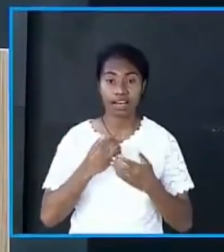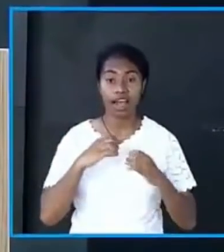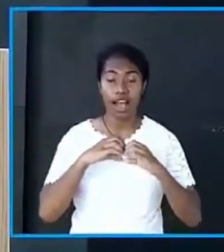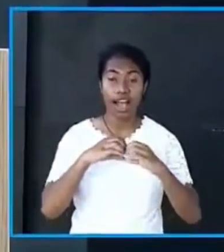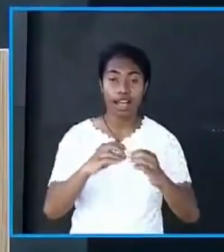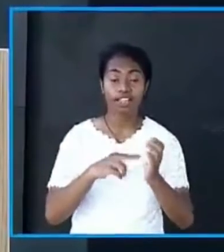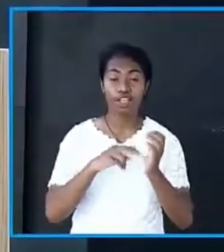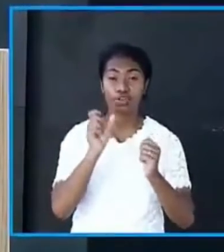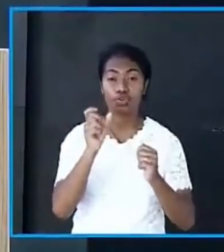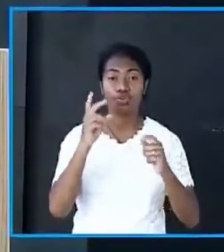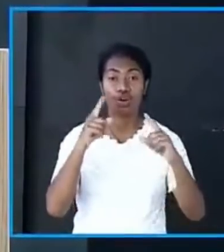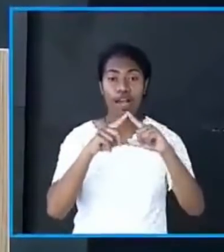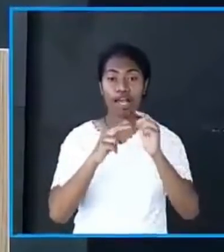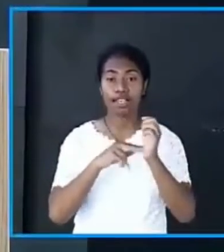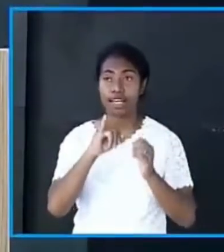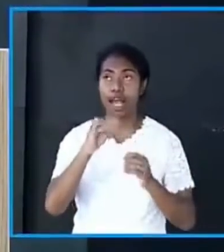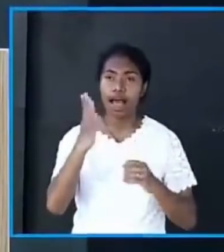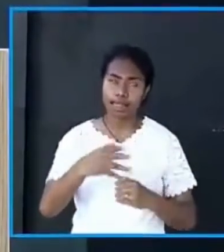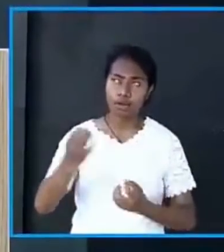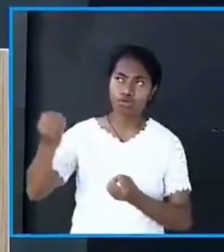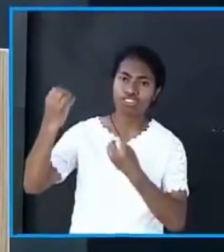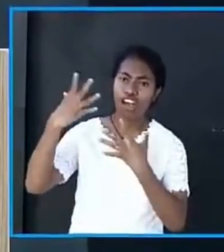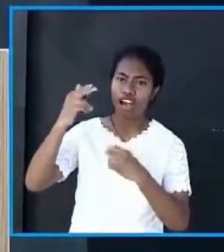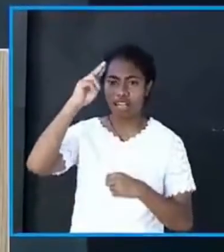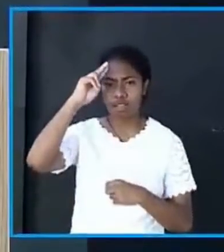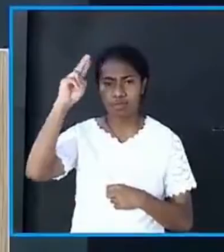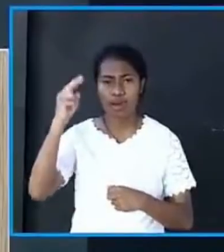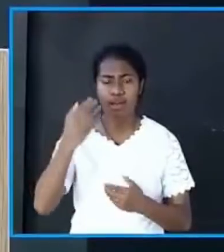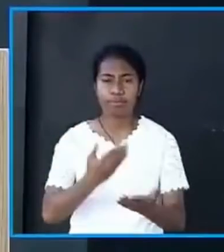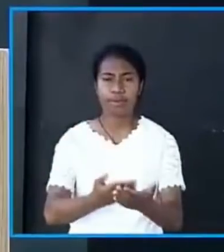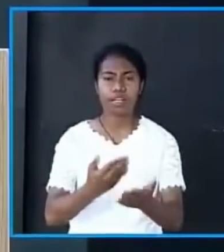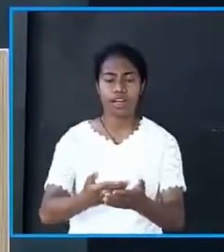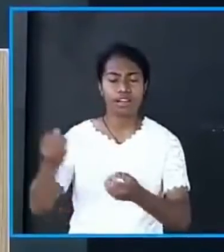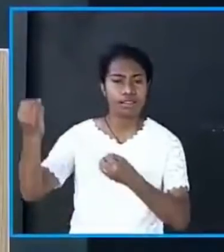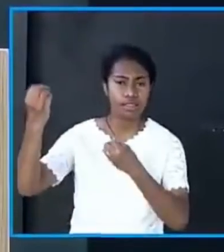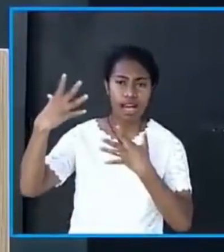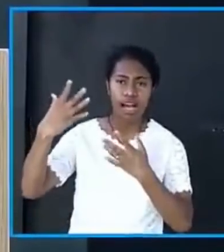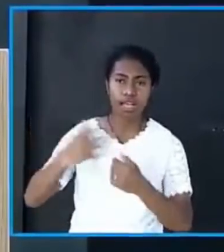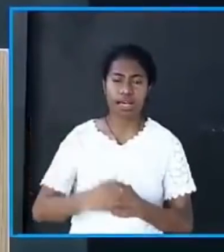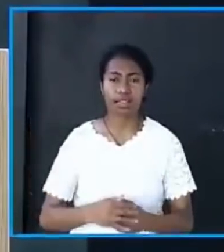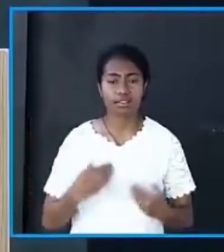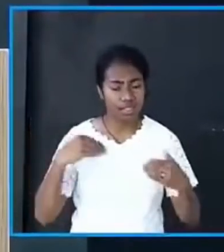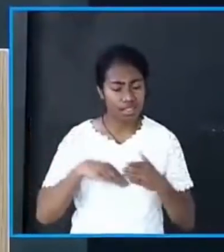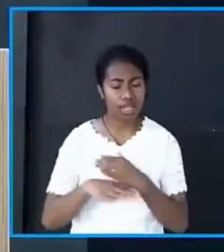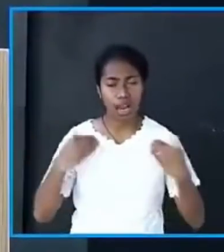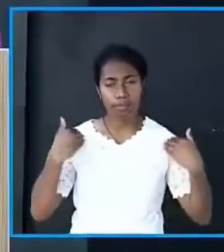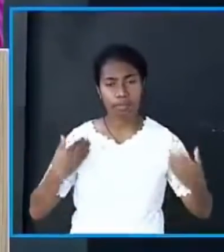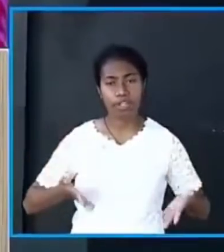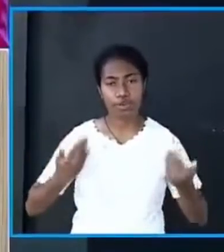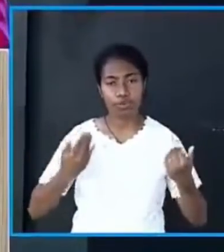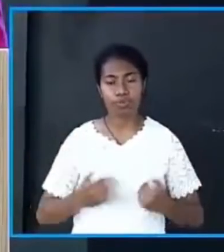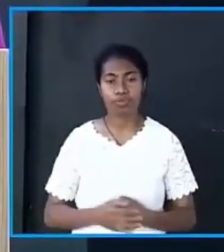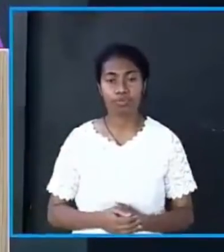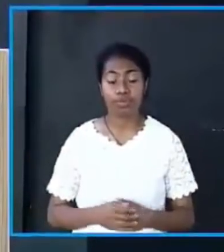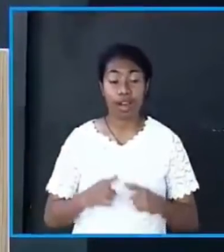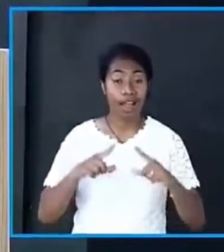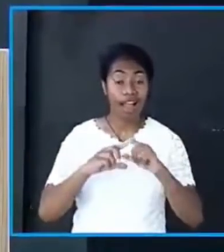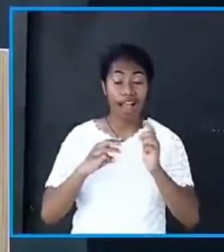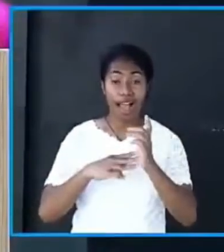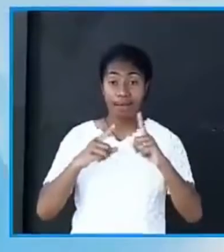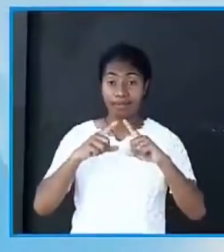Nurani itu cahaya maka Tuhan beri cahaya didalam diri Amsal